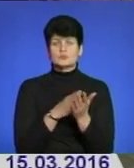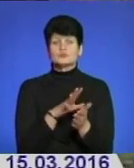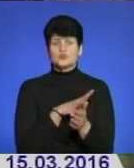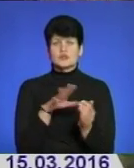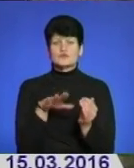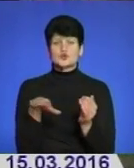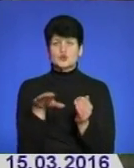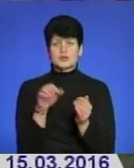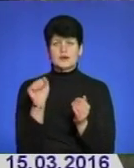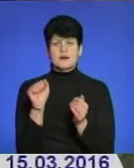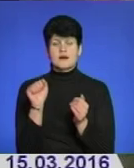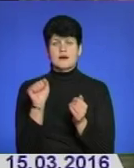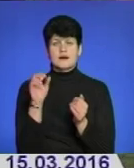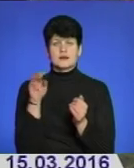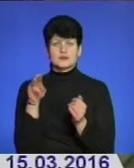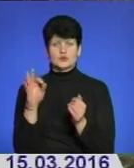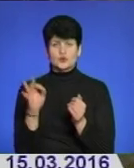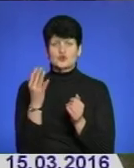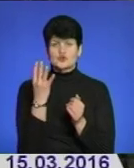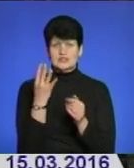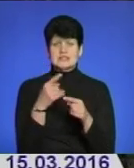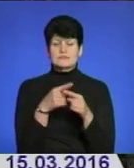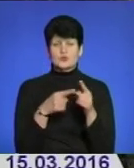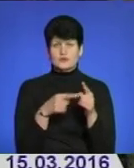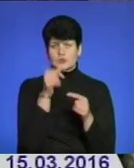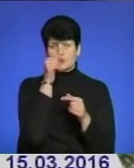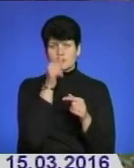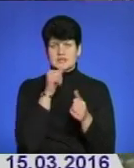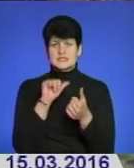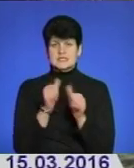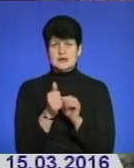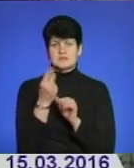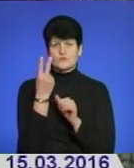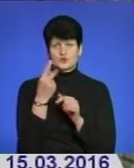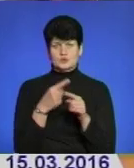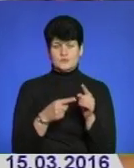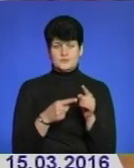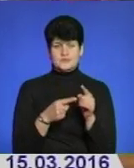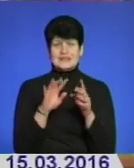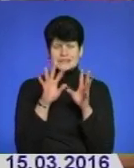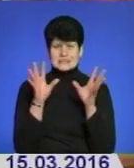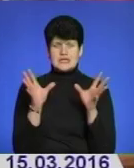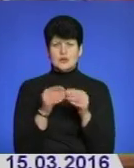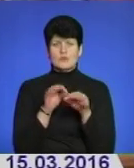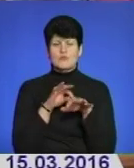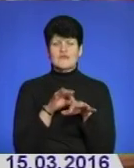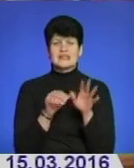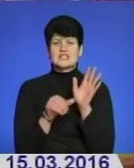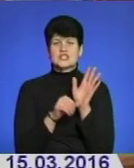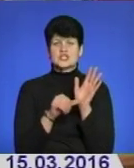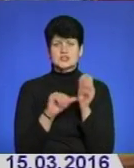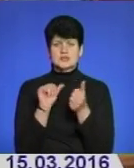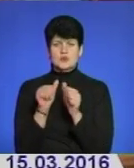зоні антитерористичної операції 4,5 місяців замість 2,5. Загалом провели 6 ротацій